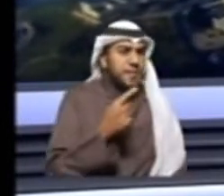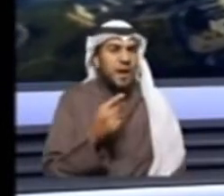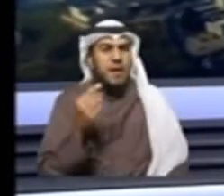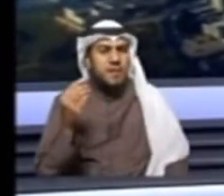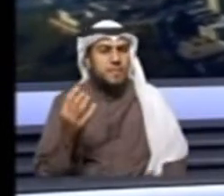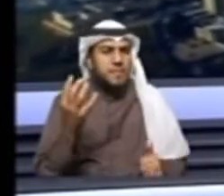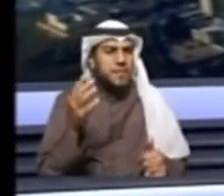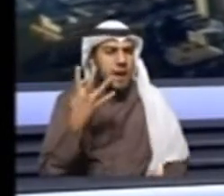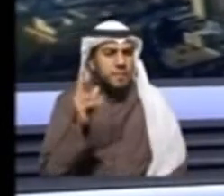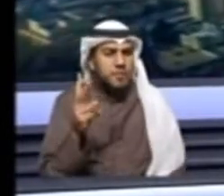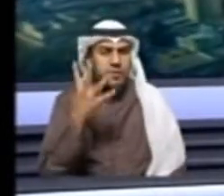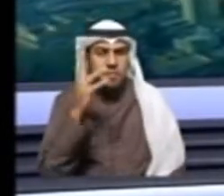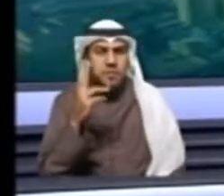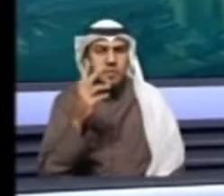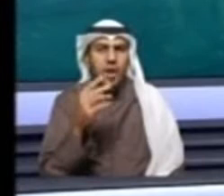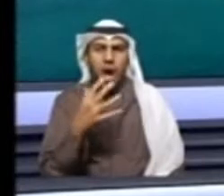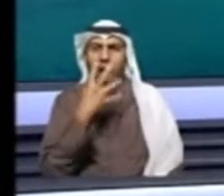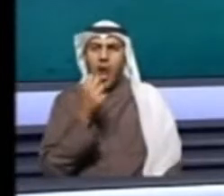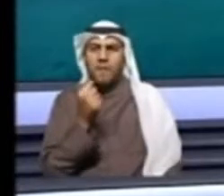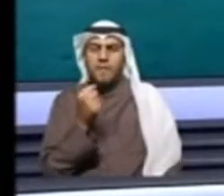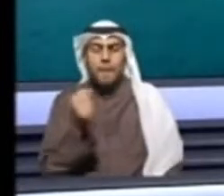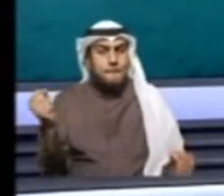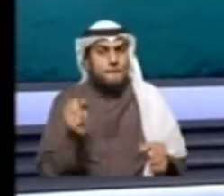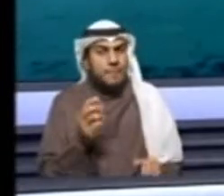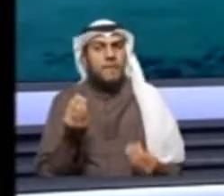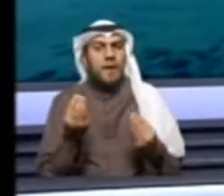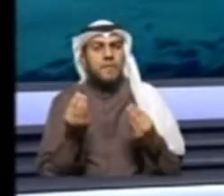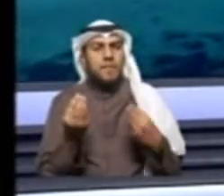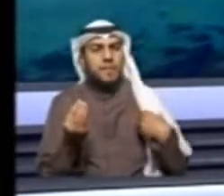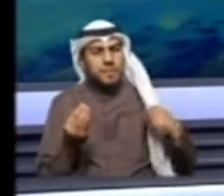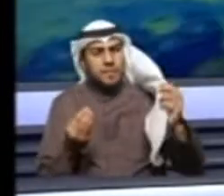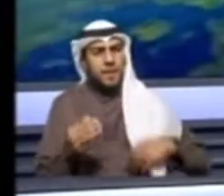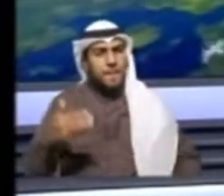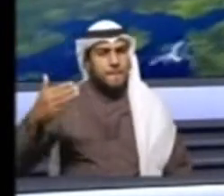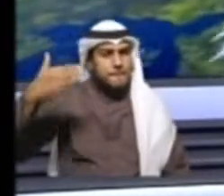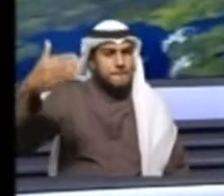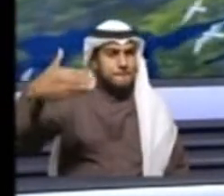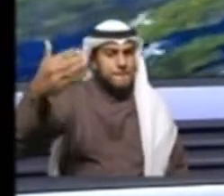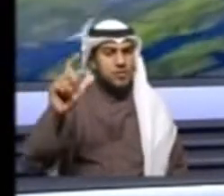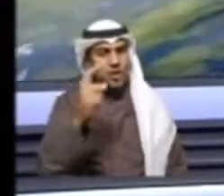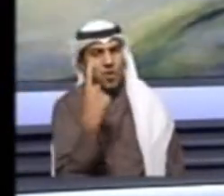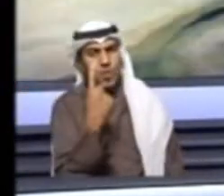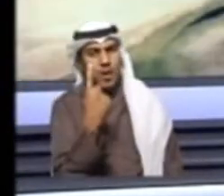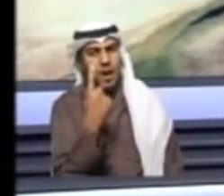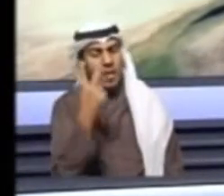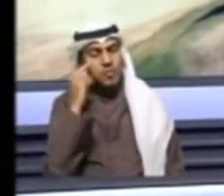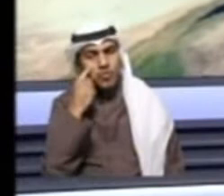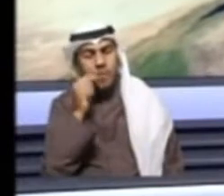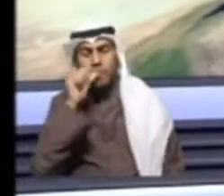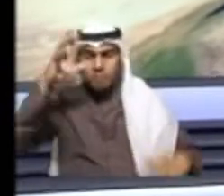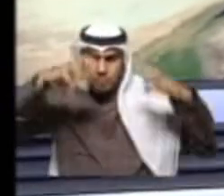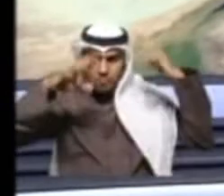اشتاءنا السنة هذه في هناك دفء ملحوظ واستمرار لهذا الدفء إلى ما بعد منتصف شهر واحد. نتمنى